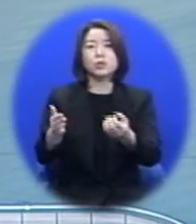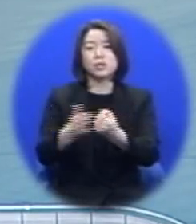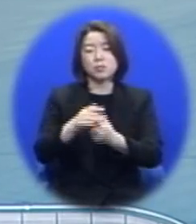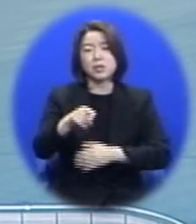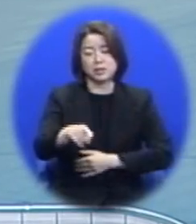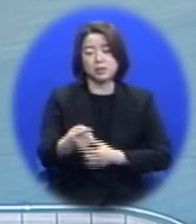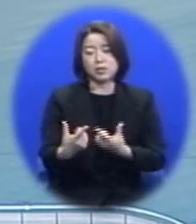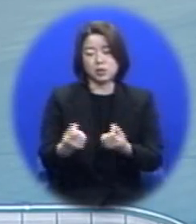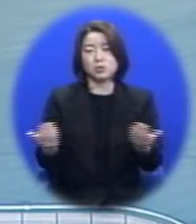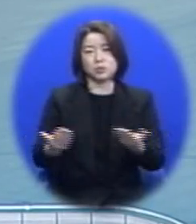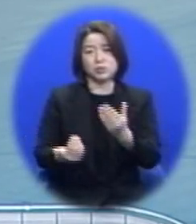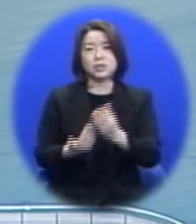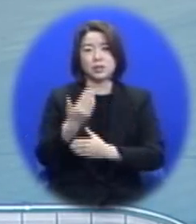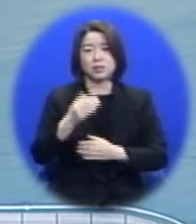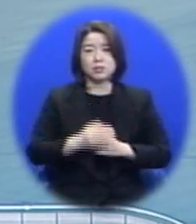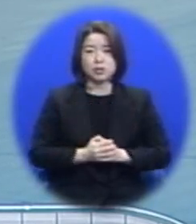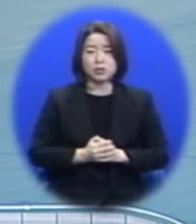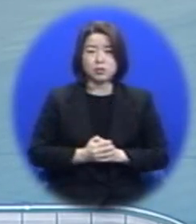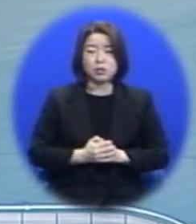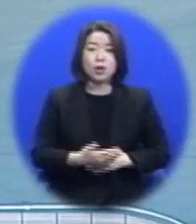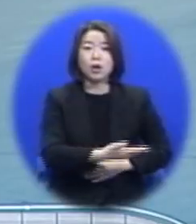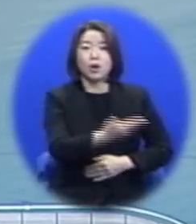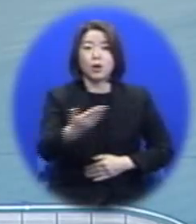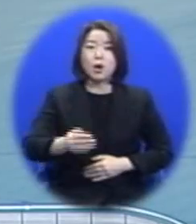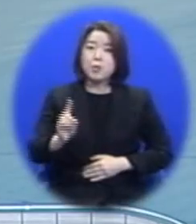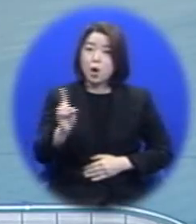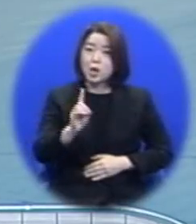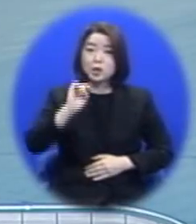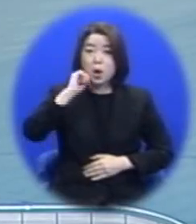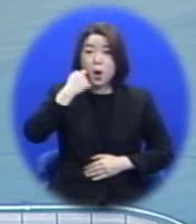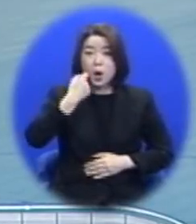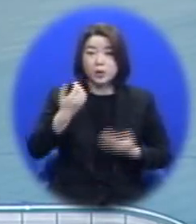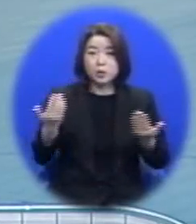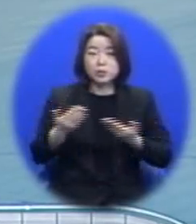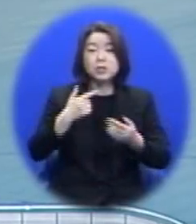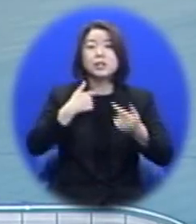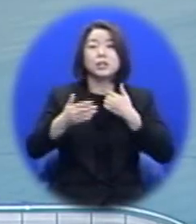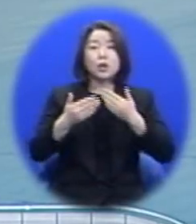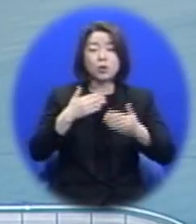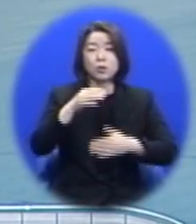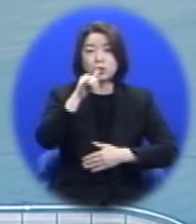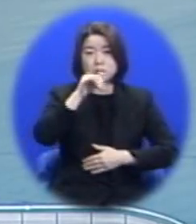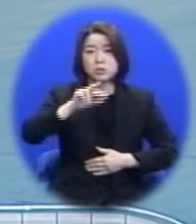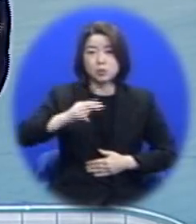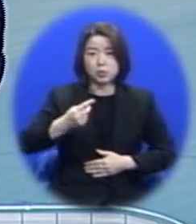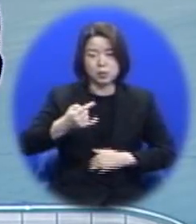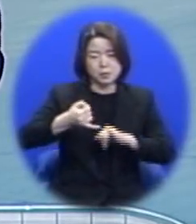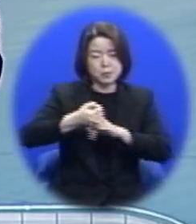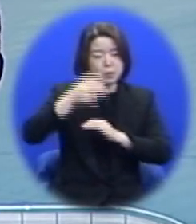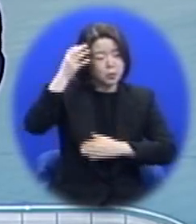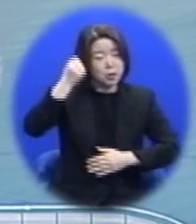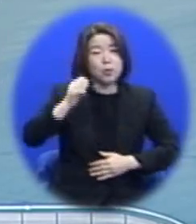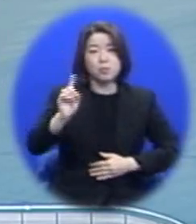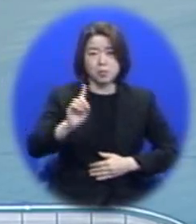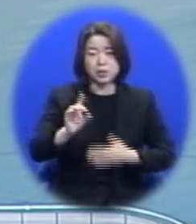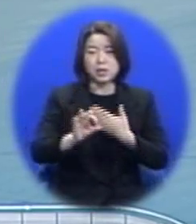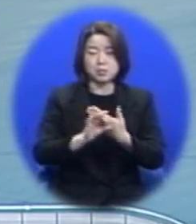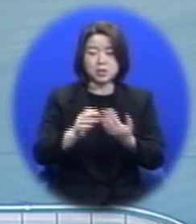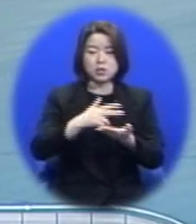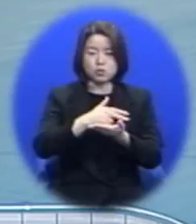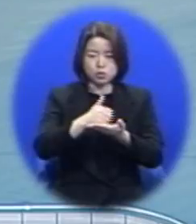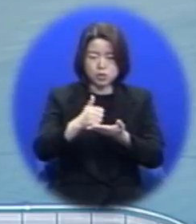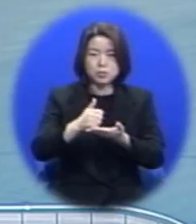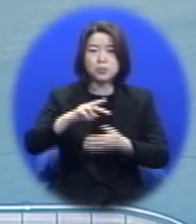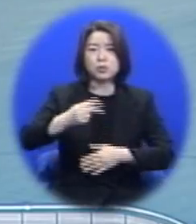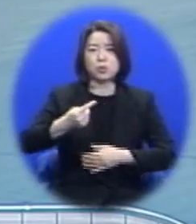뜻입니다. 그러므로 여러분들이 어떤 어려운 일을 겪든지 명심하셔야 될 것은 주님도 보고 계시다는